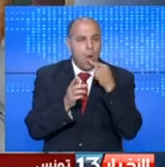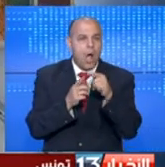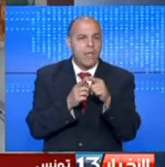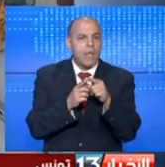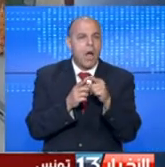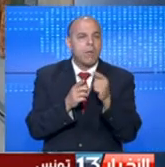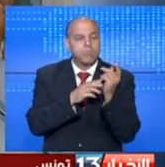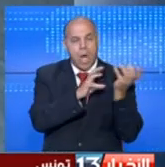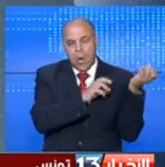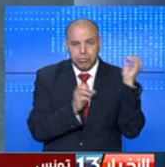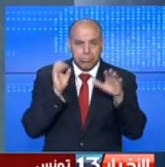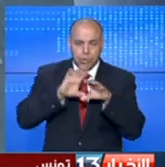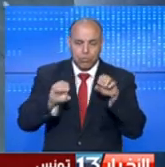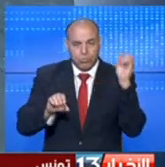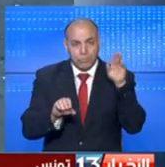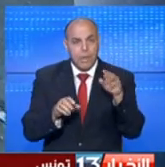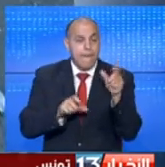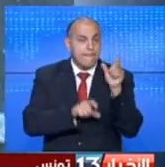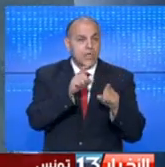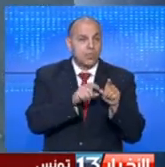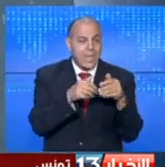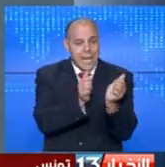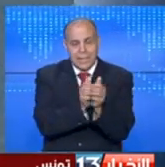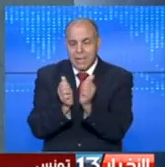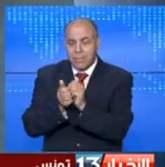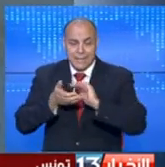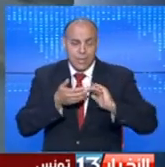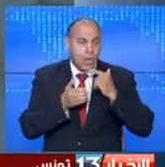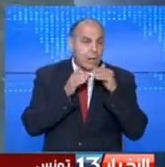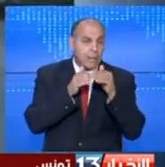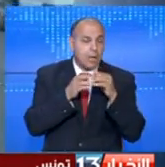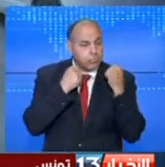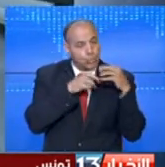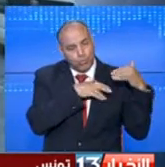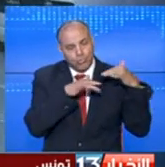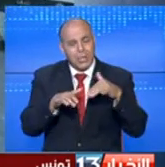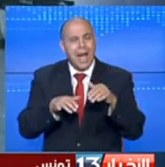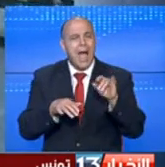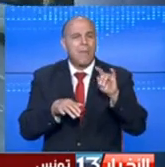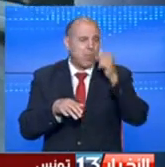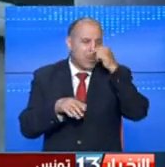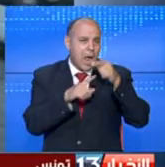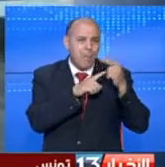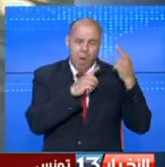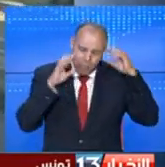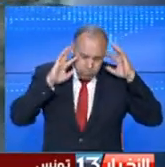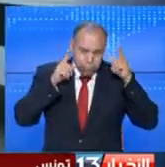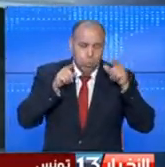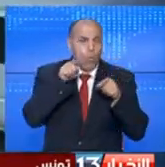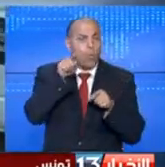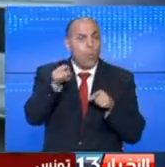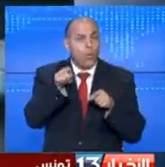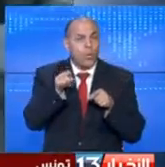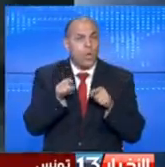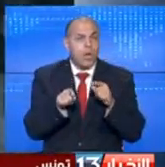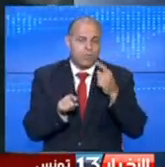بالزجاجة والحجارة. وكانت مجموعة من الأحزاب والمنظمات قد دعت إلى تظاهر في شارع ببورقيبة أمس للتنديد بما وصفوه